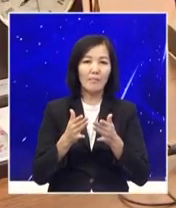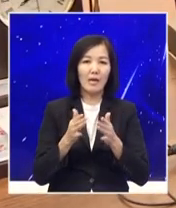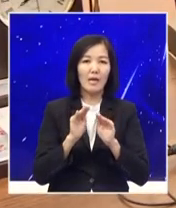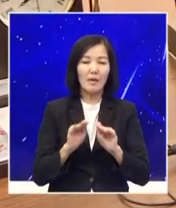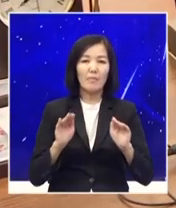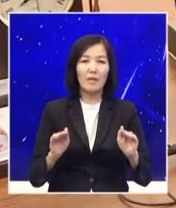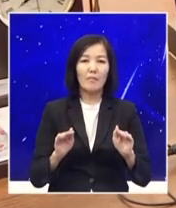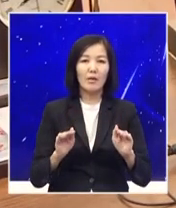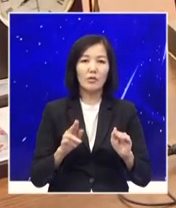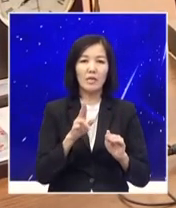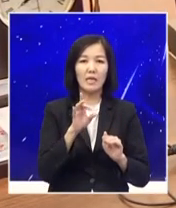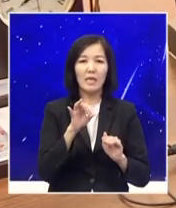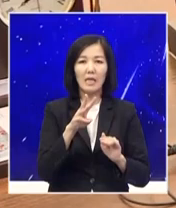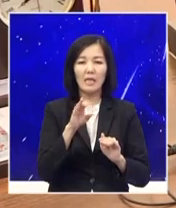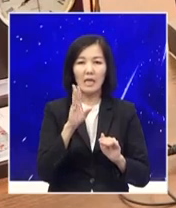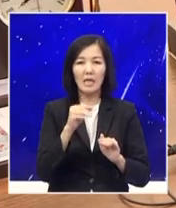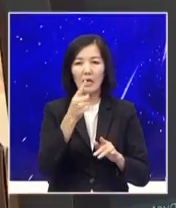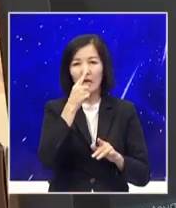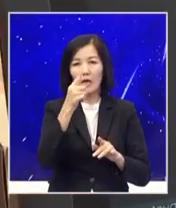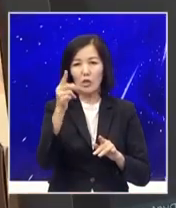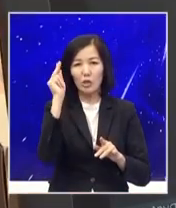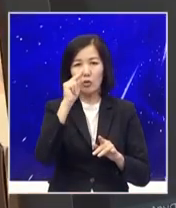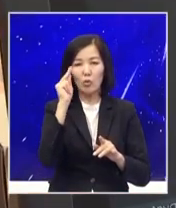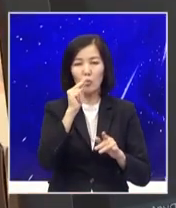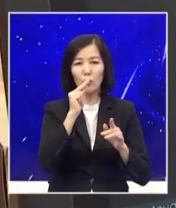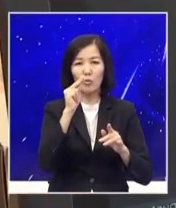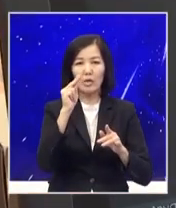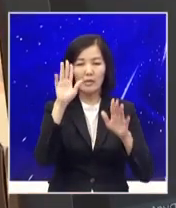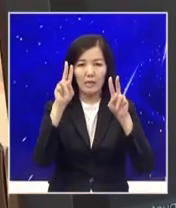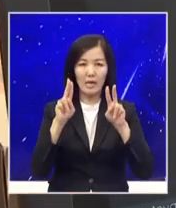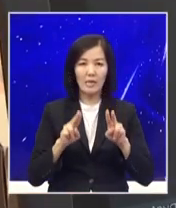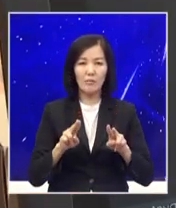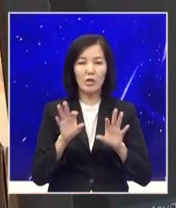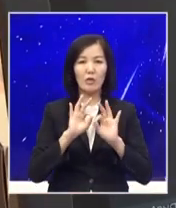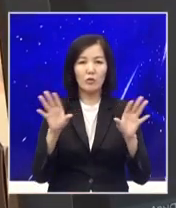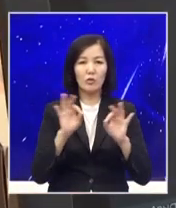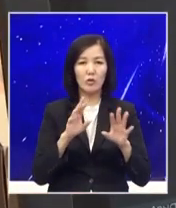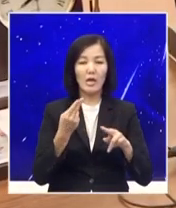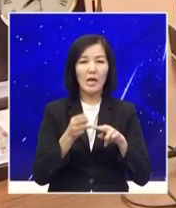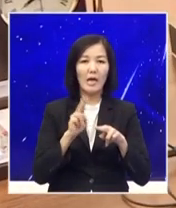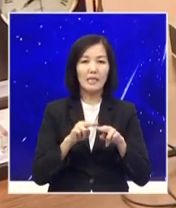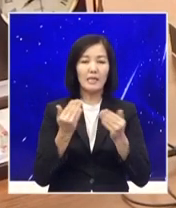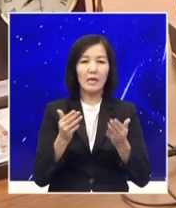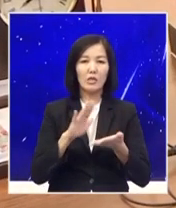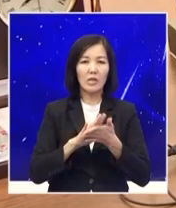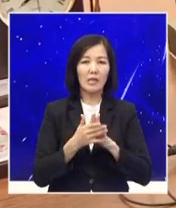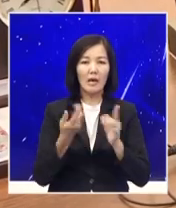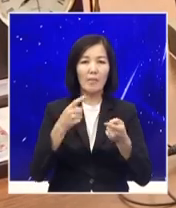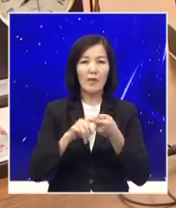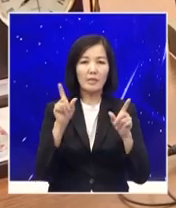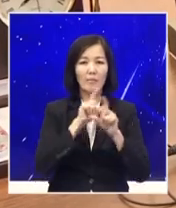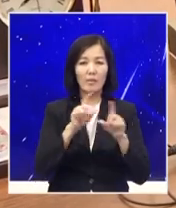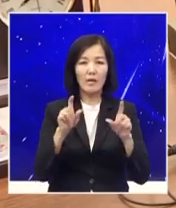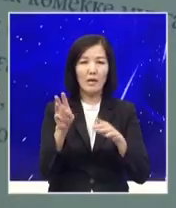білім алушыларды бағалау критерийлері, қашықтан оқытудың тәртібі жайлы түсіндірілді. Әсіресе эпидемиологиялық жағдайға байланысты